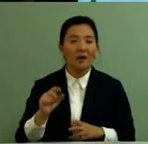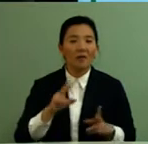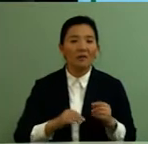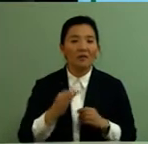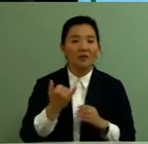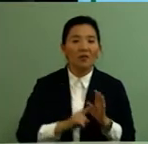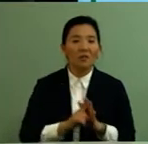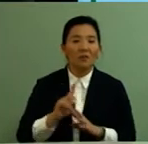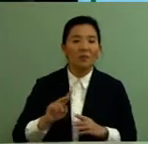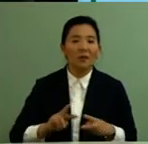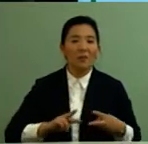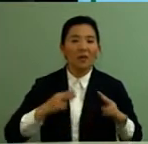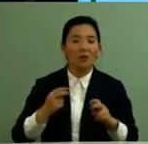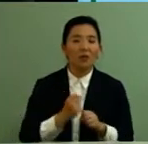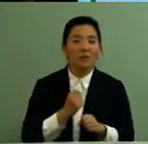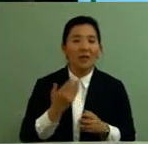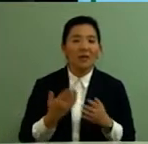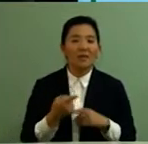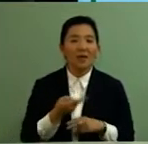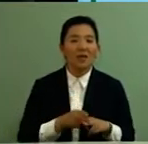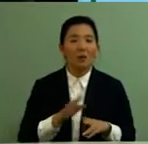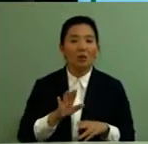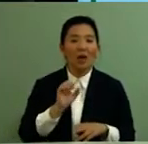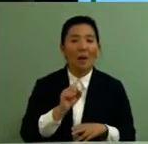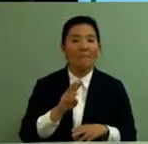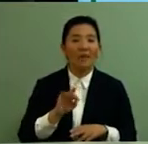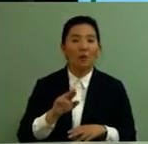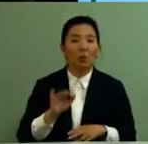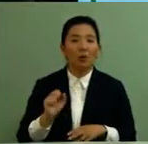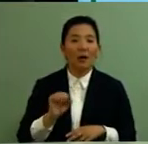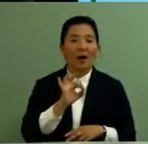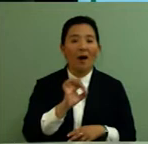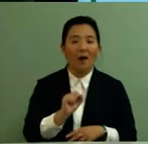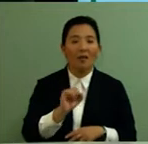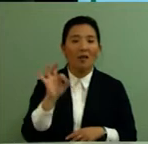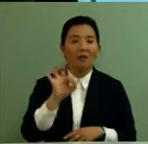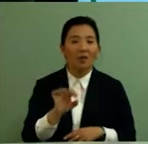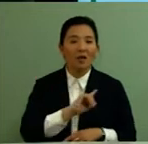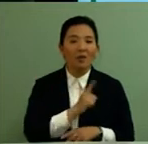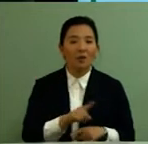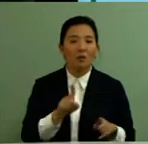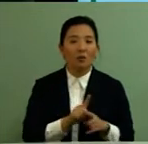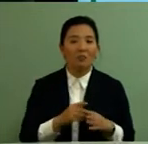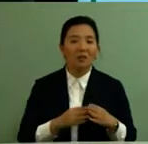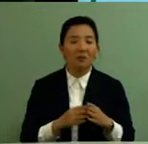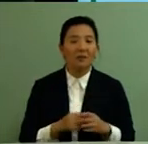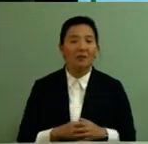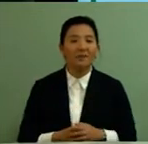Давайте преобразуем. Если это будет амплитуда, я напишу а нулевую, тогда и сила будет максимальная.